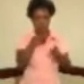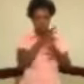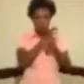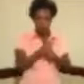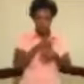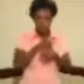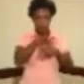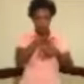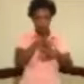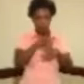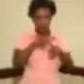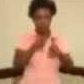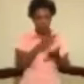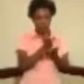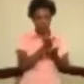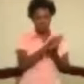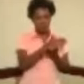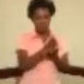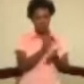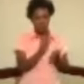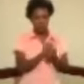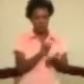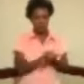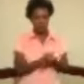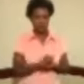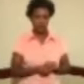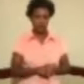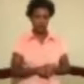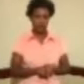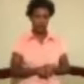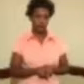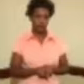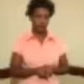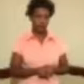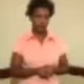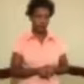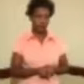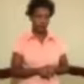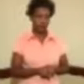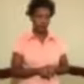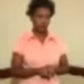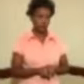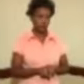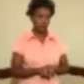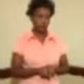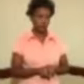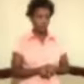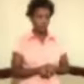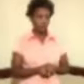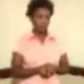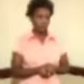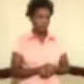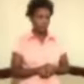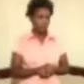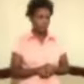mais au moins des propriétés qui sont rentables. Voilà. Bien. C'est bon. Alors, c'est bon? C'est bon. Parce que je voulais justement parler de cette parcellisation.